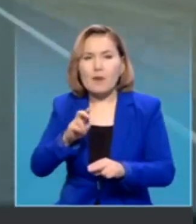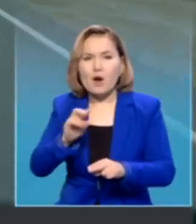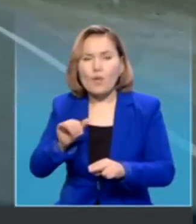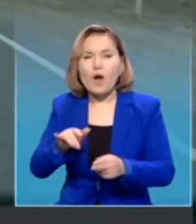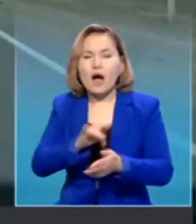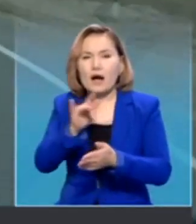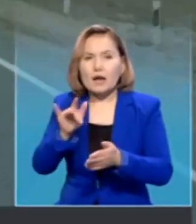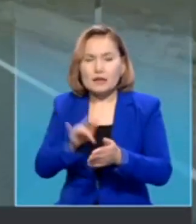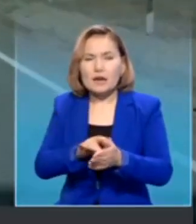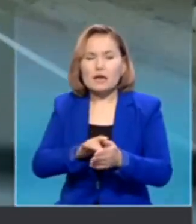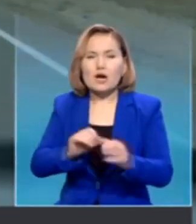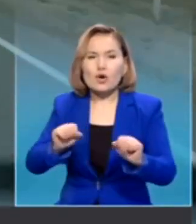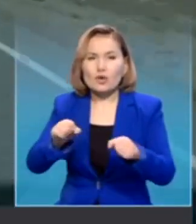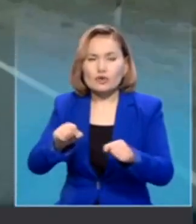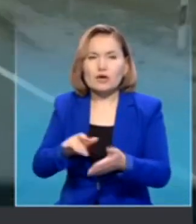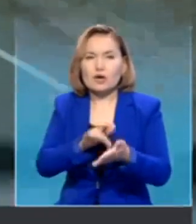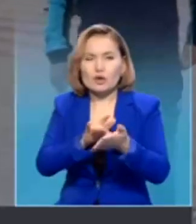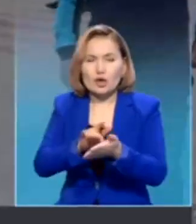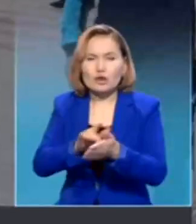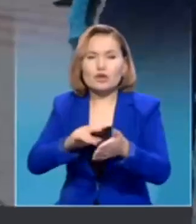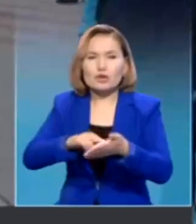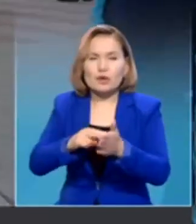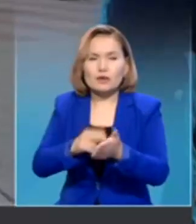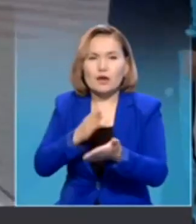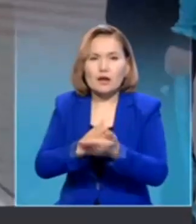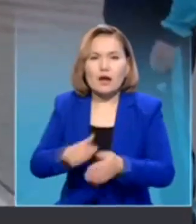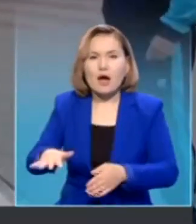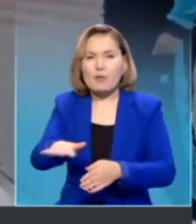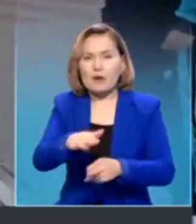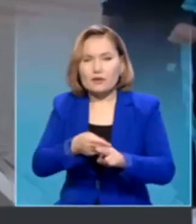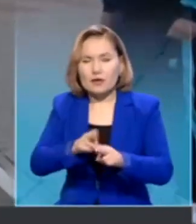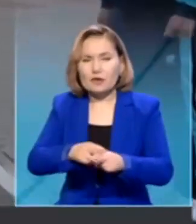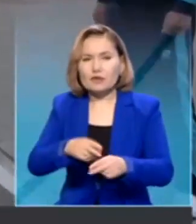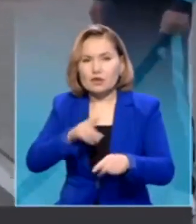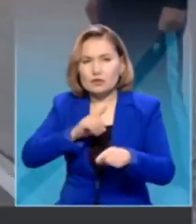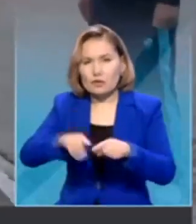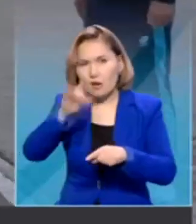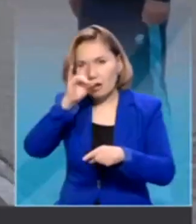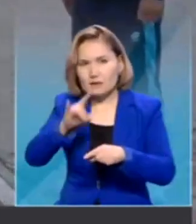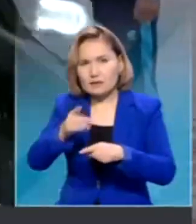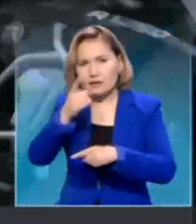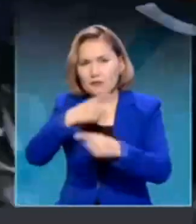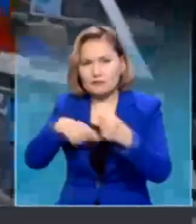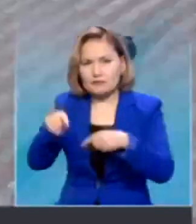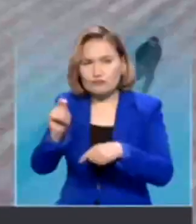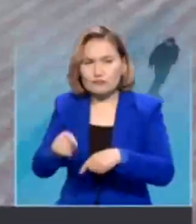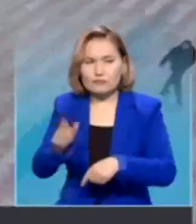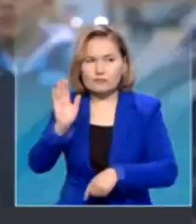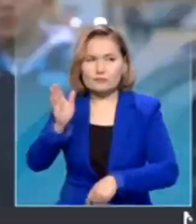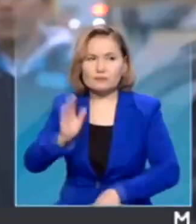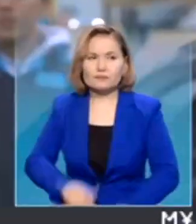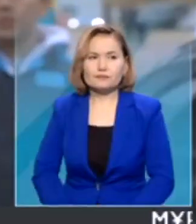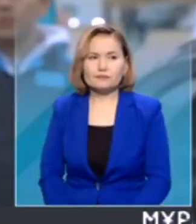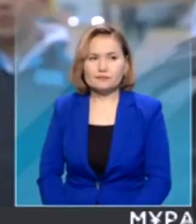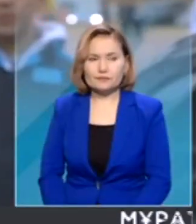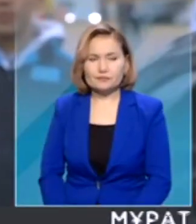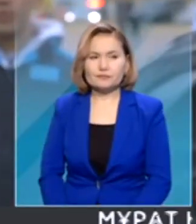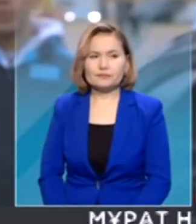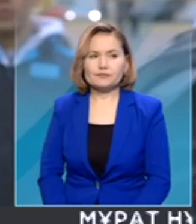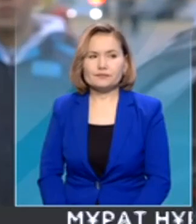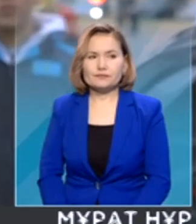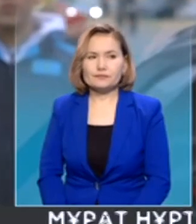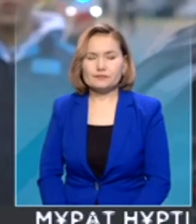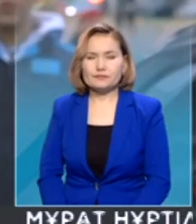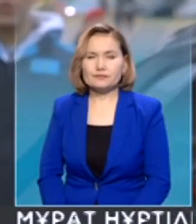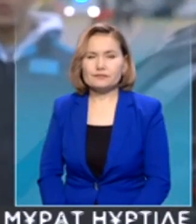баруды жоспарлайды. Содан соң Дағыстан Республикасының аумағымен өз елдеріне қайтады. В том, что проехать вокруг